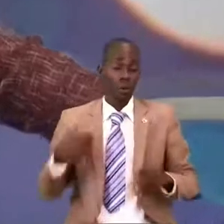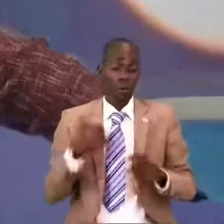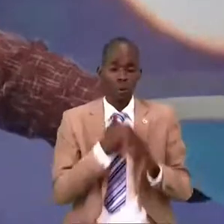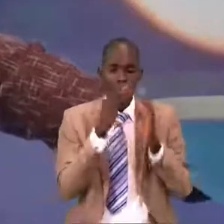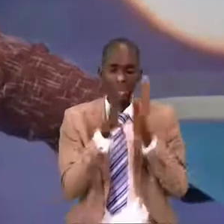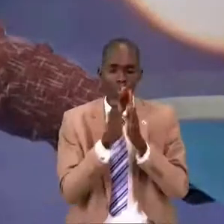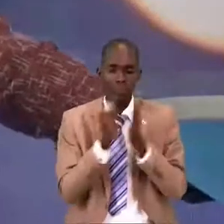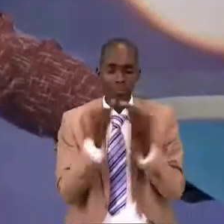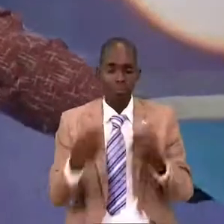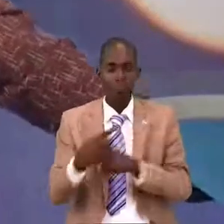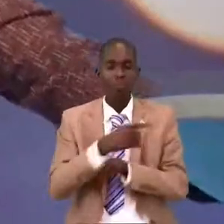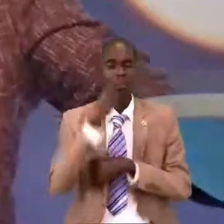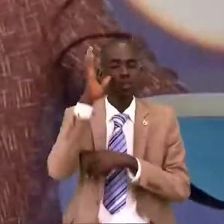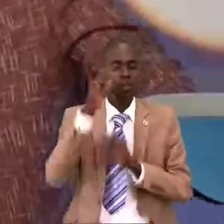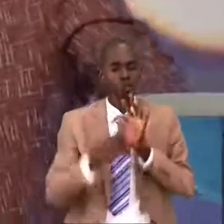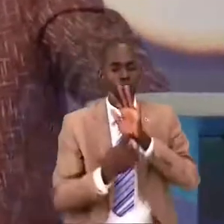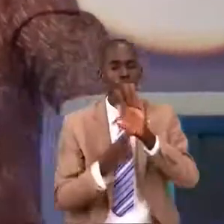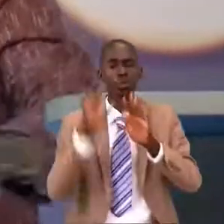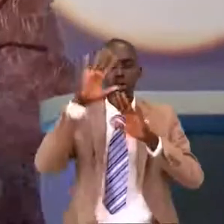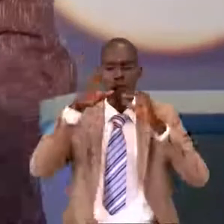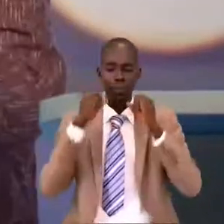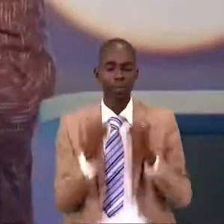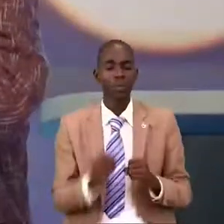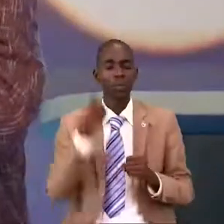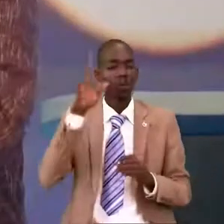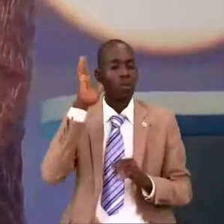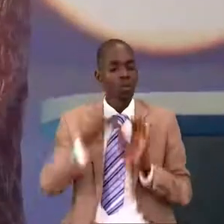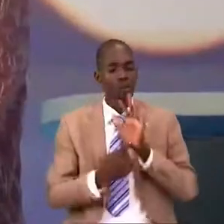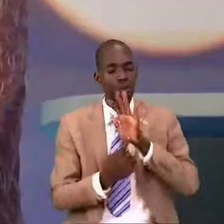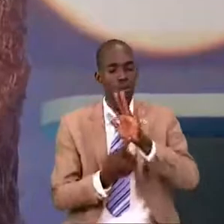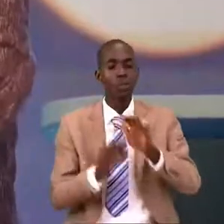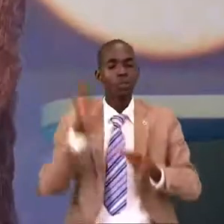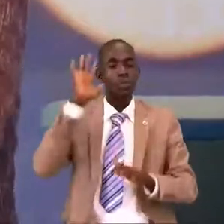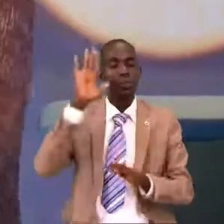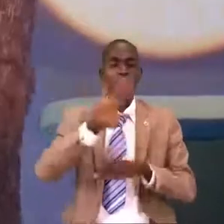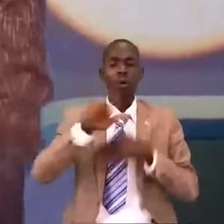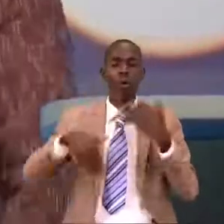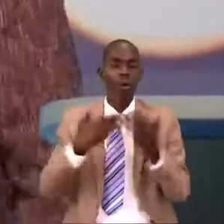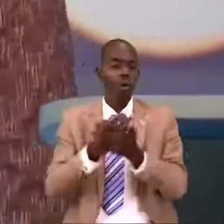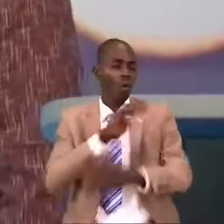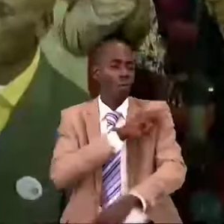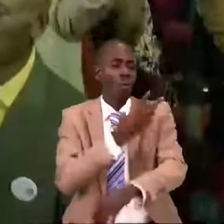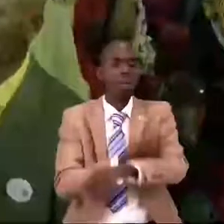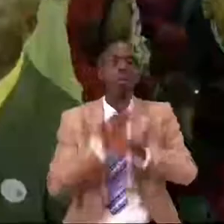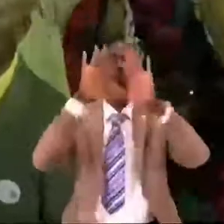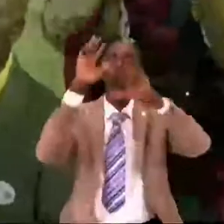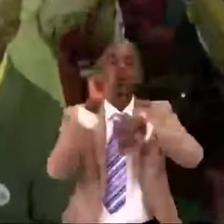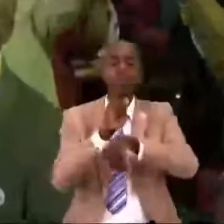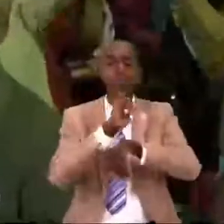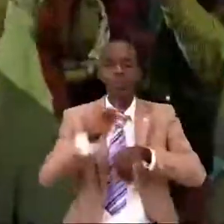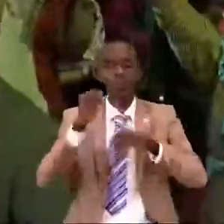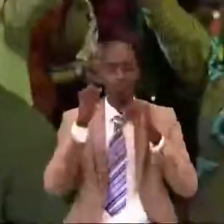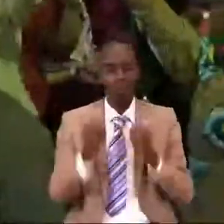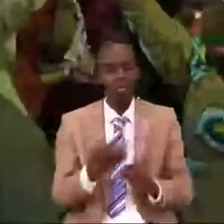manifeste ta puissance miraculeuse, et tout le monde ce soir recevra au nom